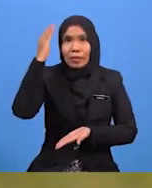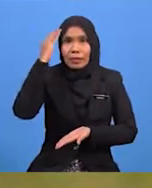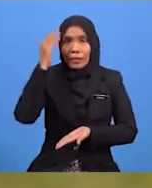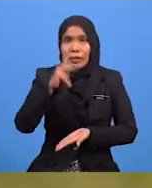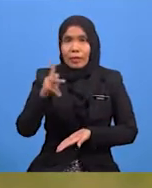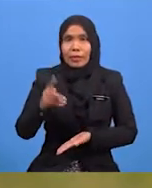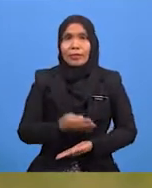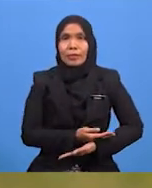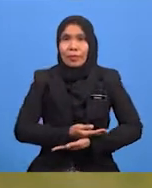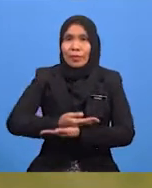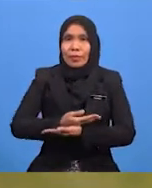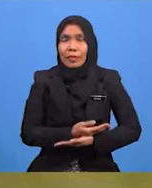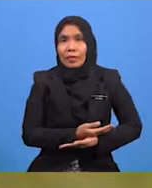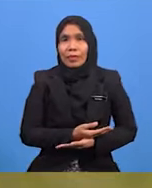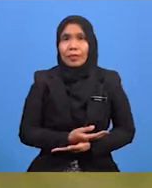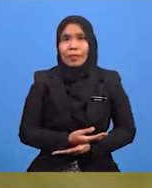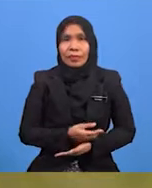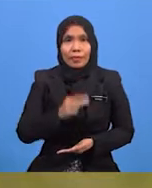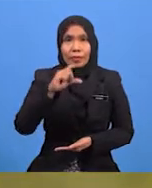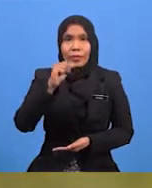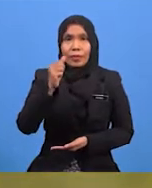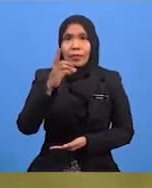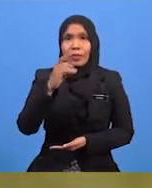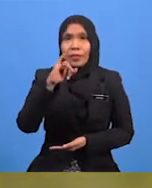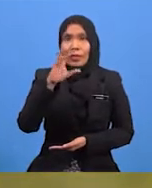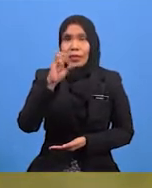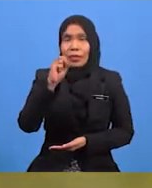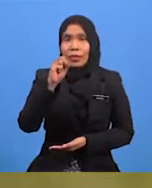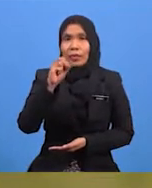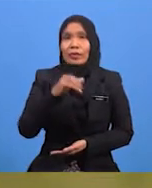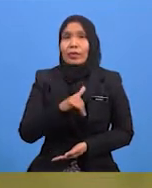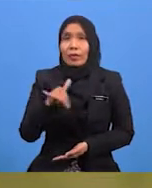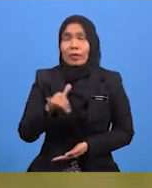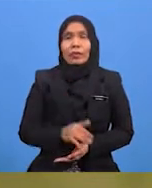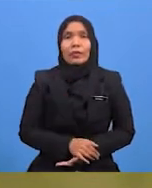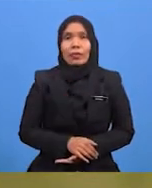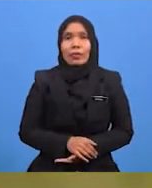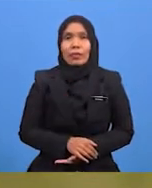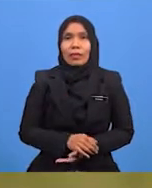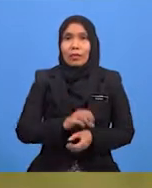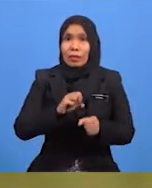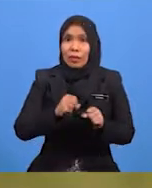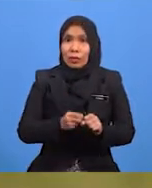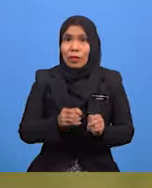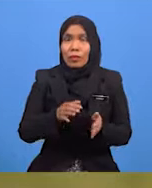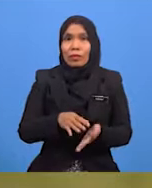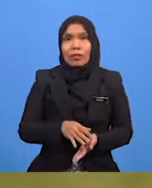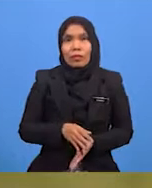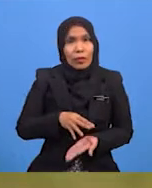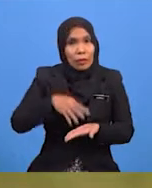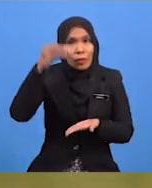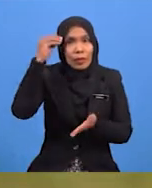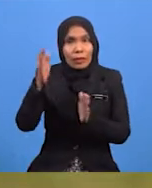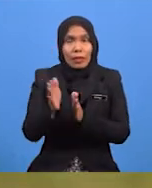anak gadisnya agar belajar dengan rajin dan tidak pulang dengan